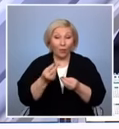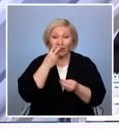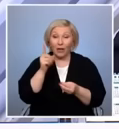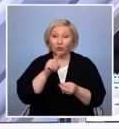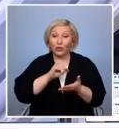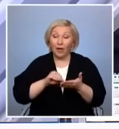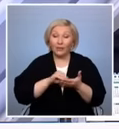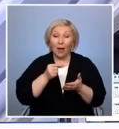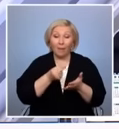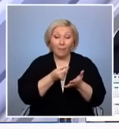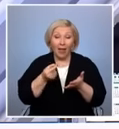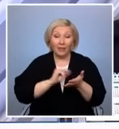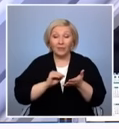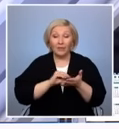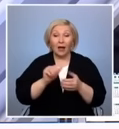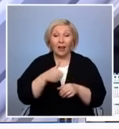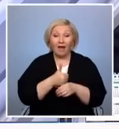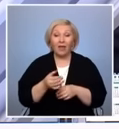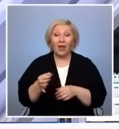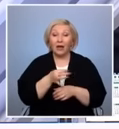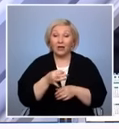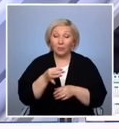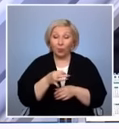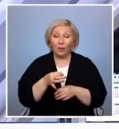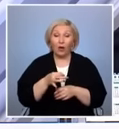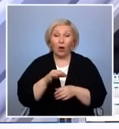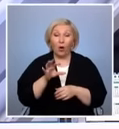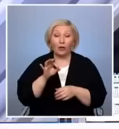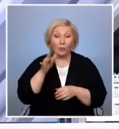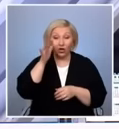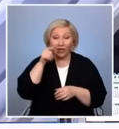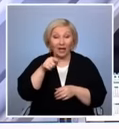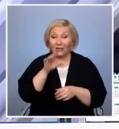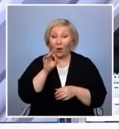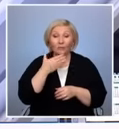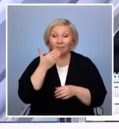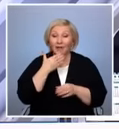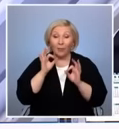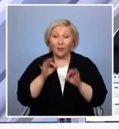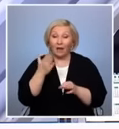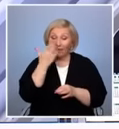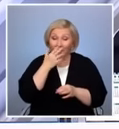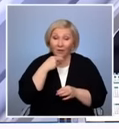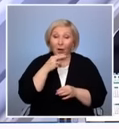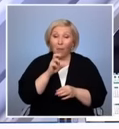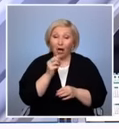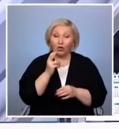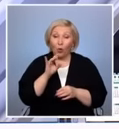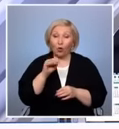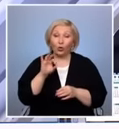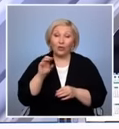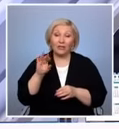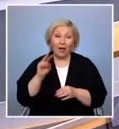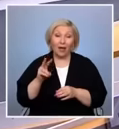о единстве прав и возможностей жителей республики. Хабиров заявил, что, цитирую, «самое большое